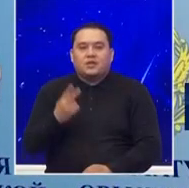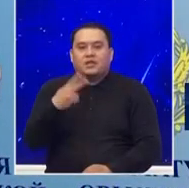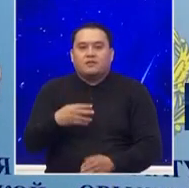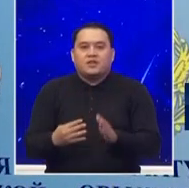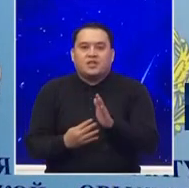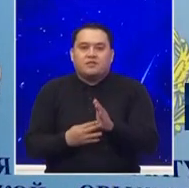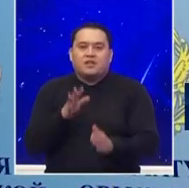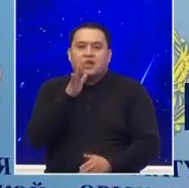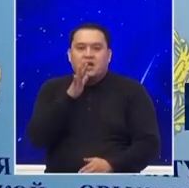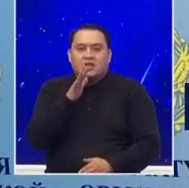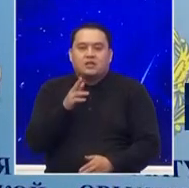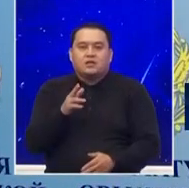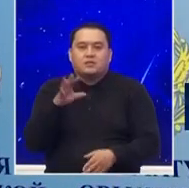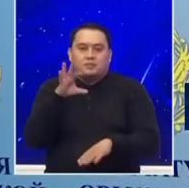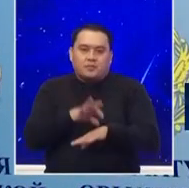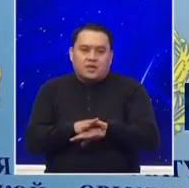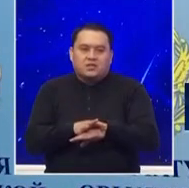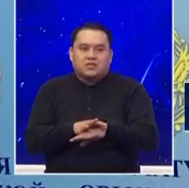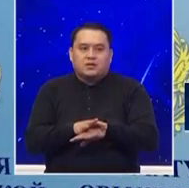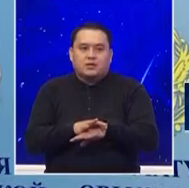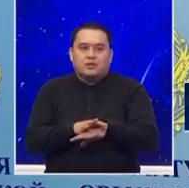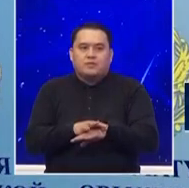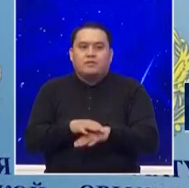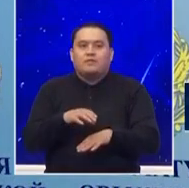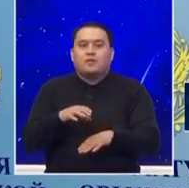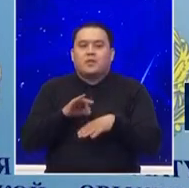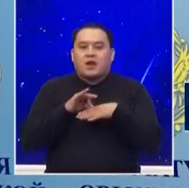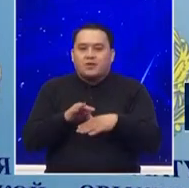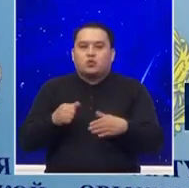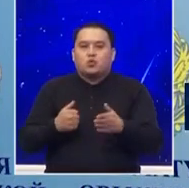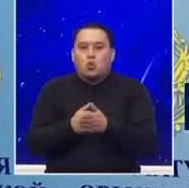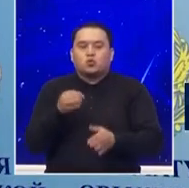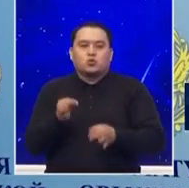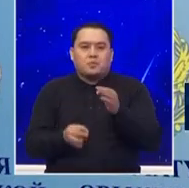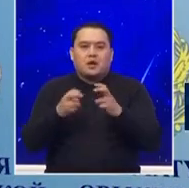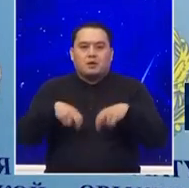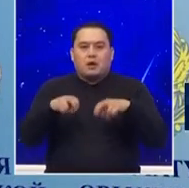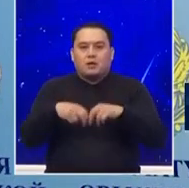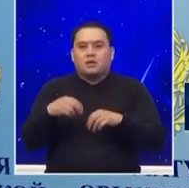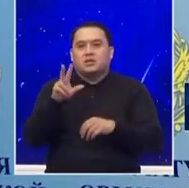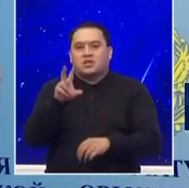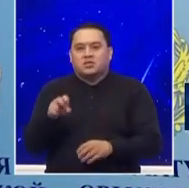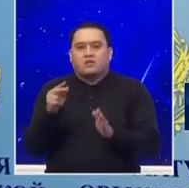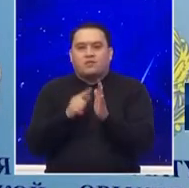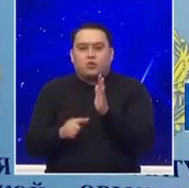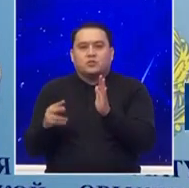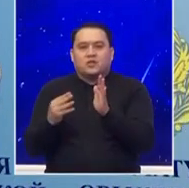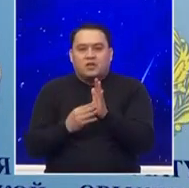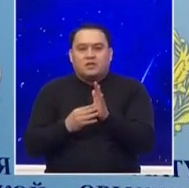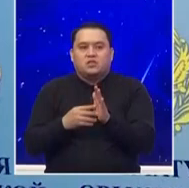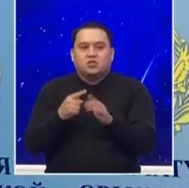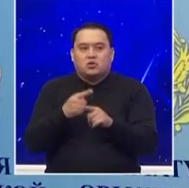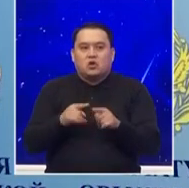29-летний подозреваемый дал признательные показания. По данному факту проводится досудебное расследование по статье 389 части